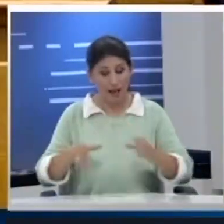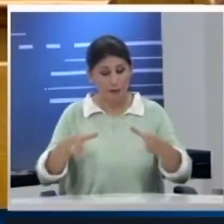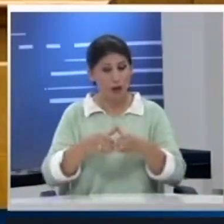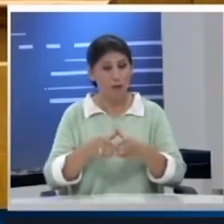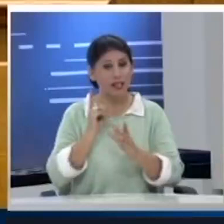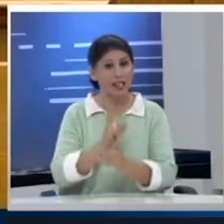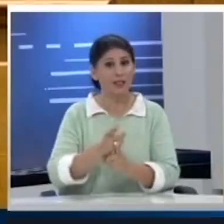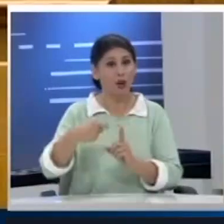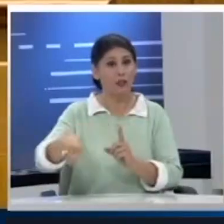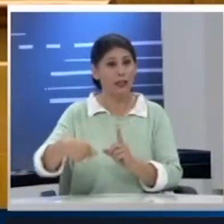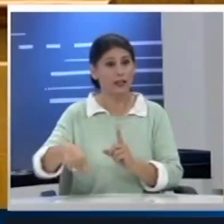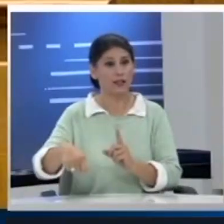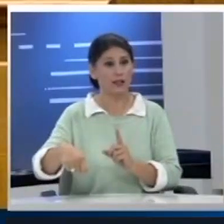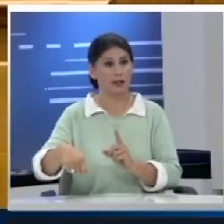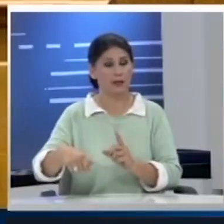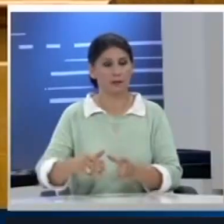και ειδικό δικαστήριο